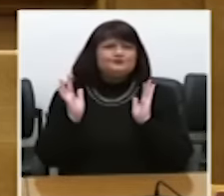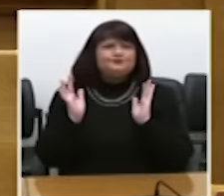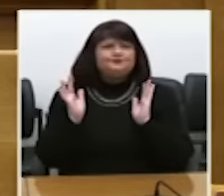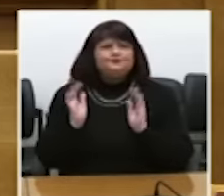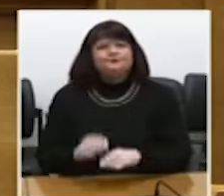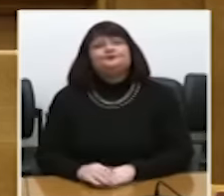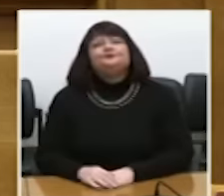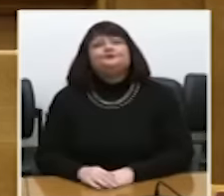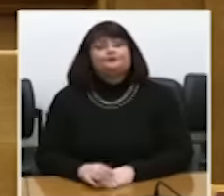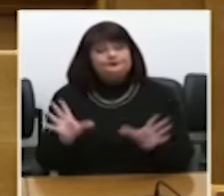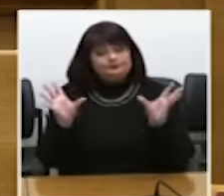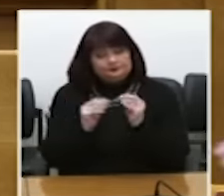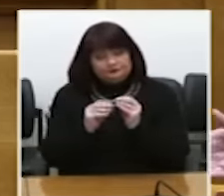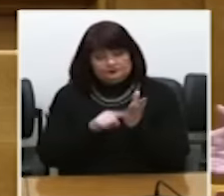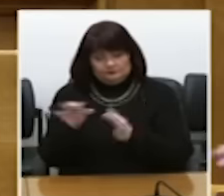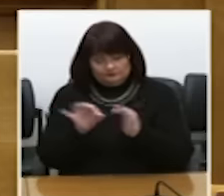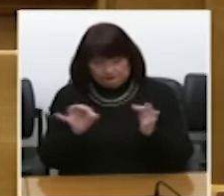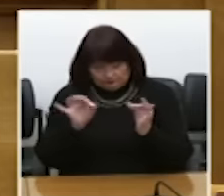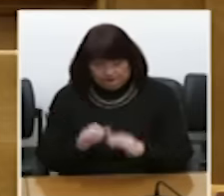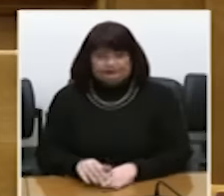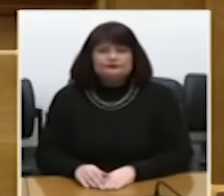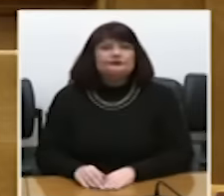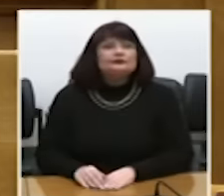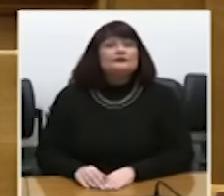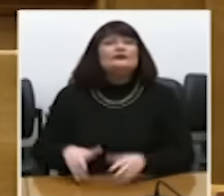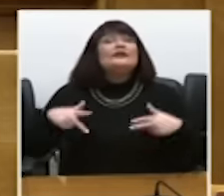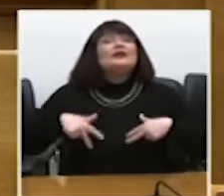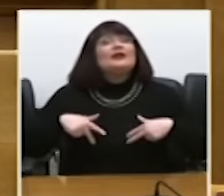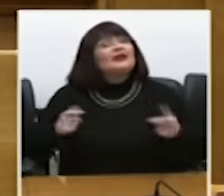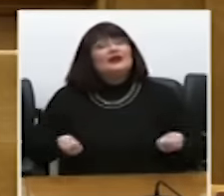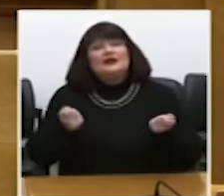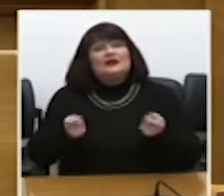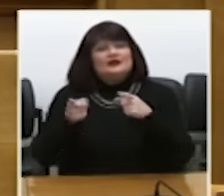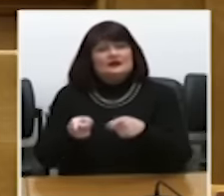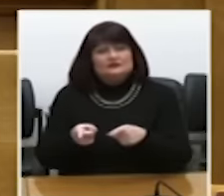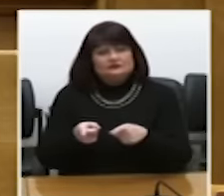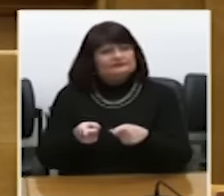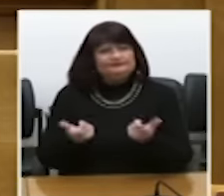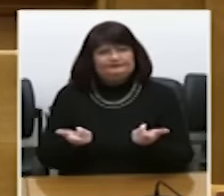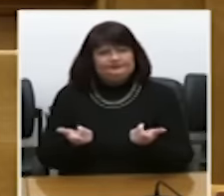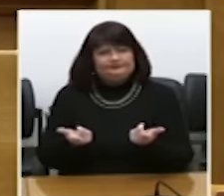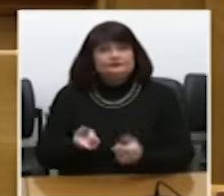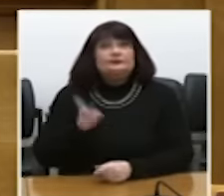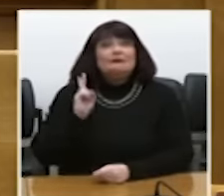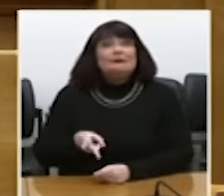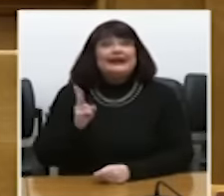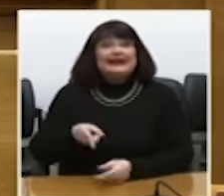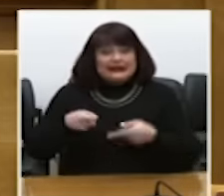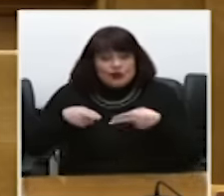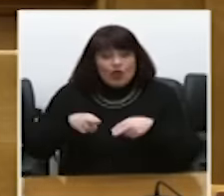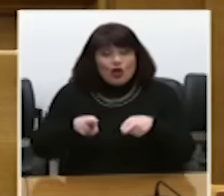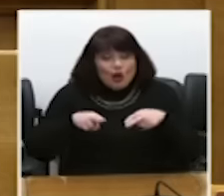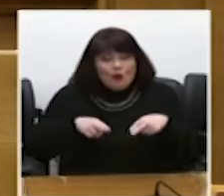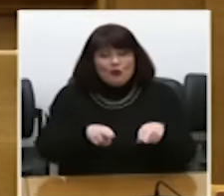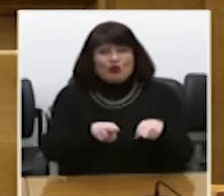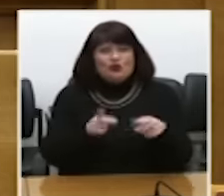στο νομοσχέδιο. Τι κάνετε εσείς της κυβέρνησης? Ανοίγετε επικίνδυνους δρόμους για τη